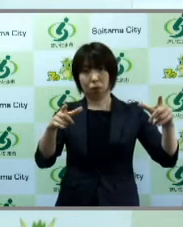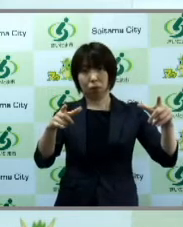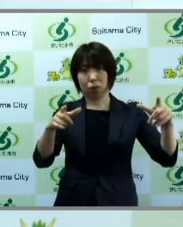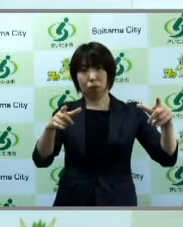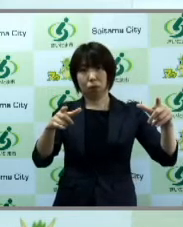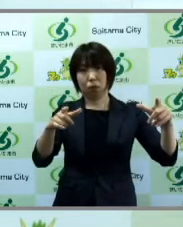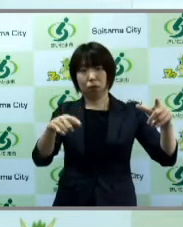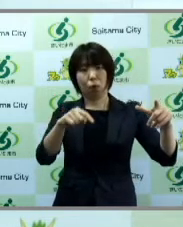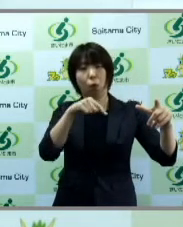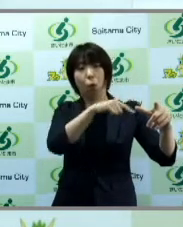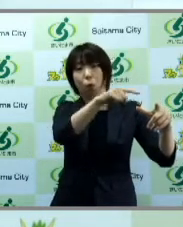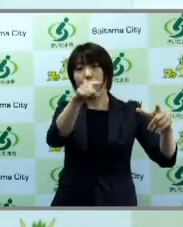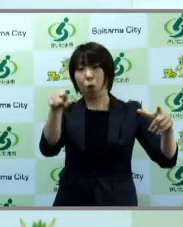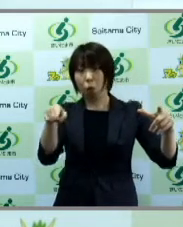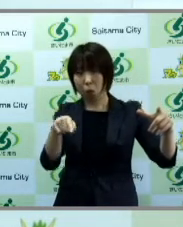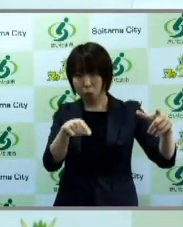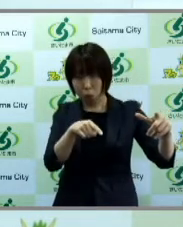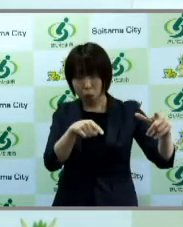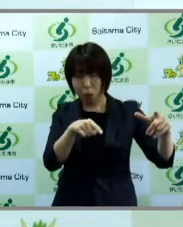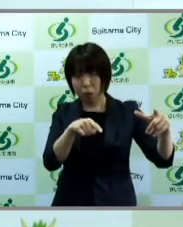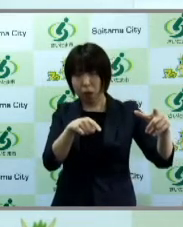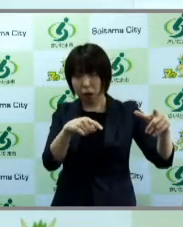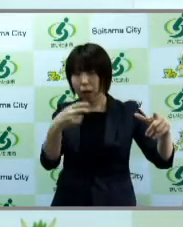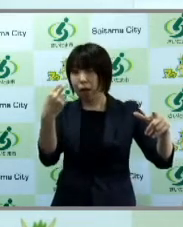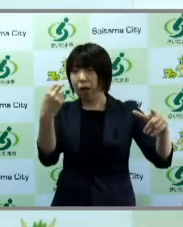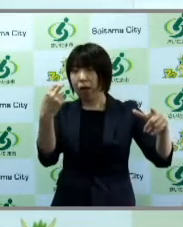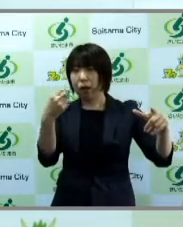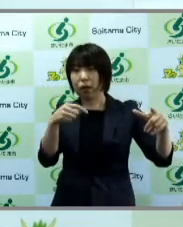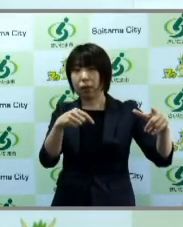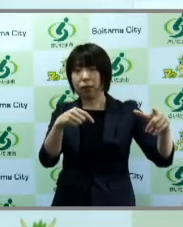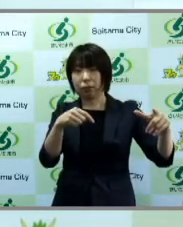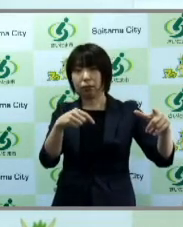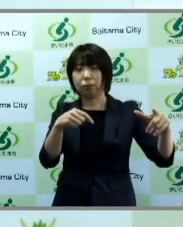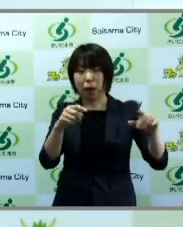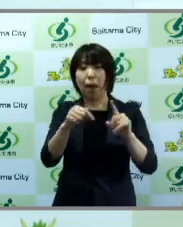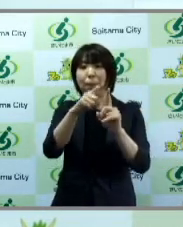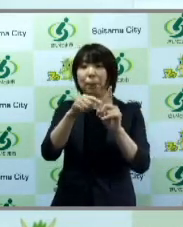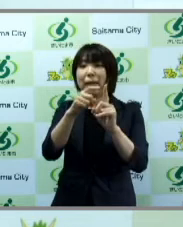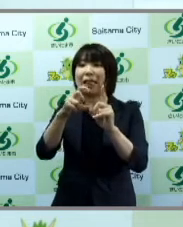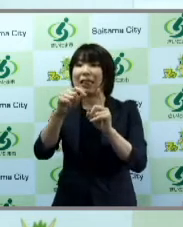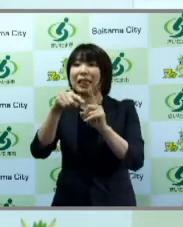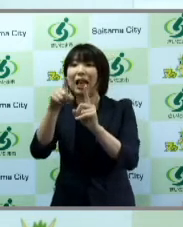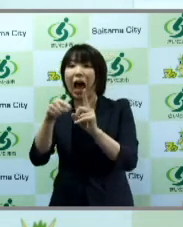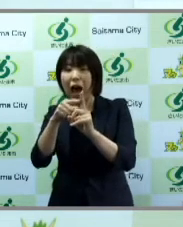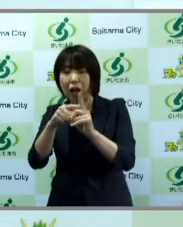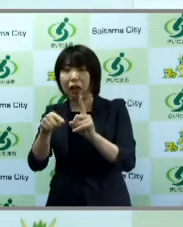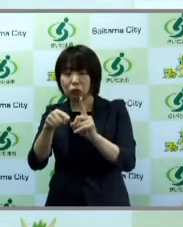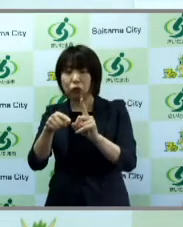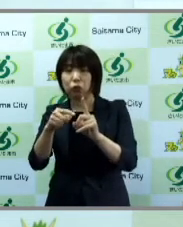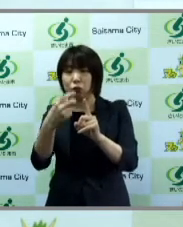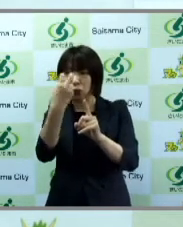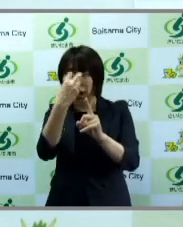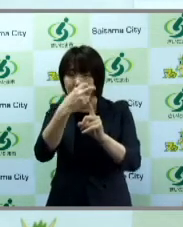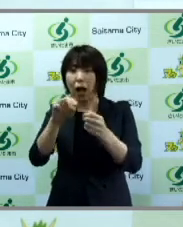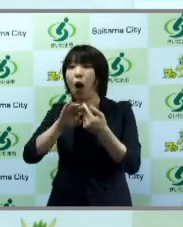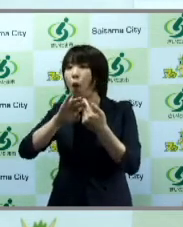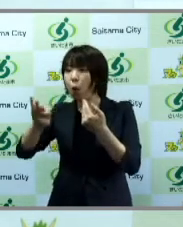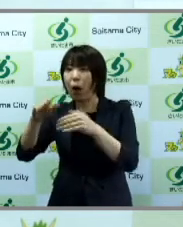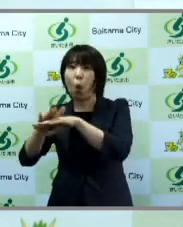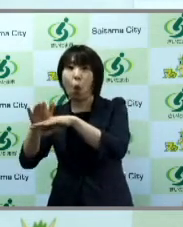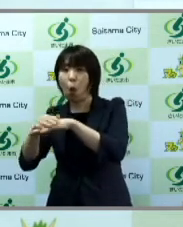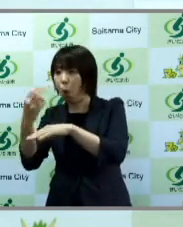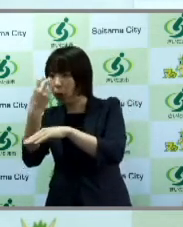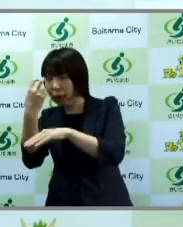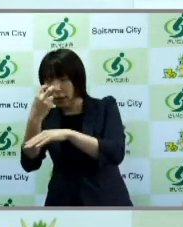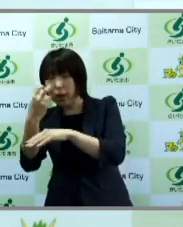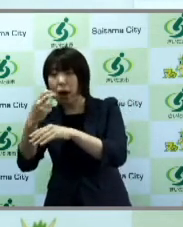ず、そういう、まあ、PCR だけではない違う意味での検査体制を、まあ、増強していくという狙いが一つです。でその中でやは